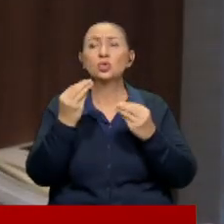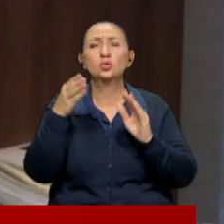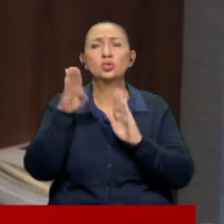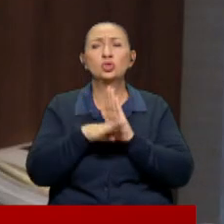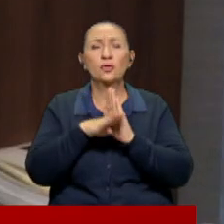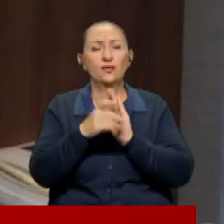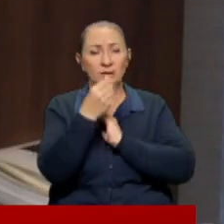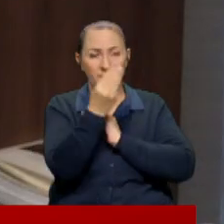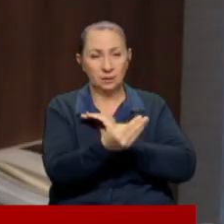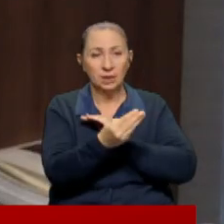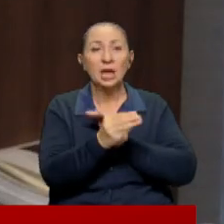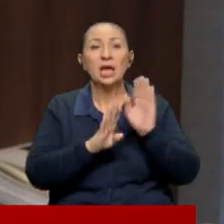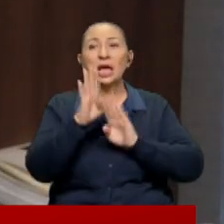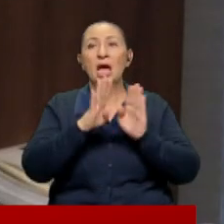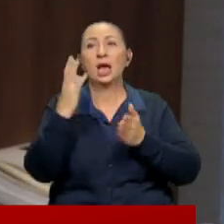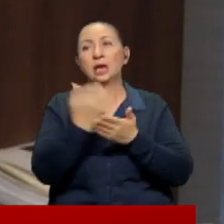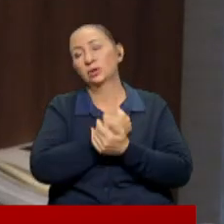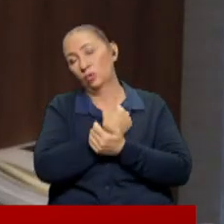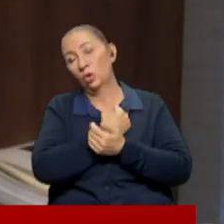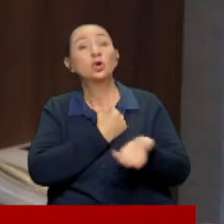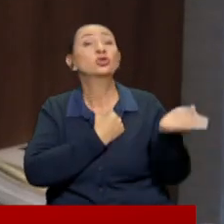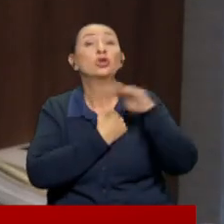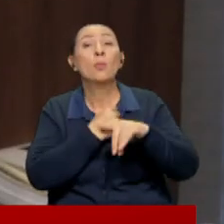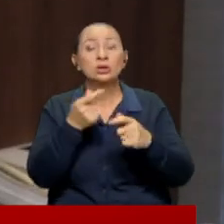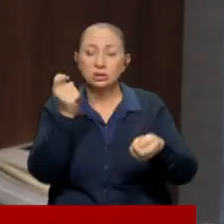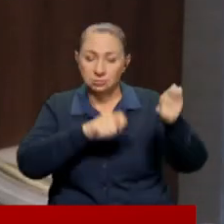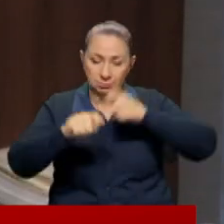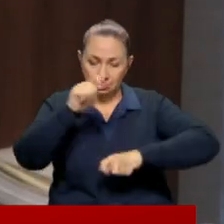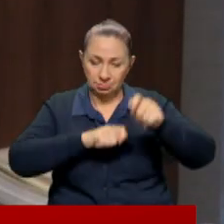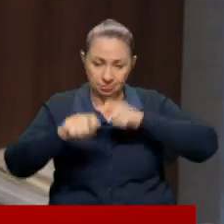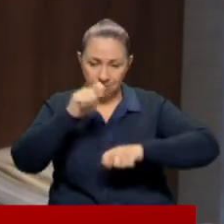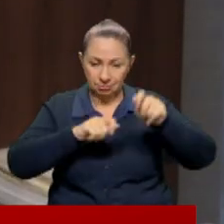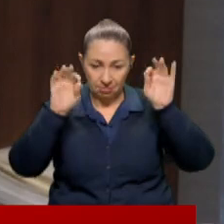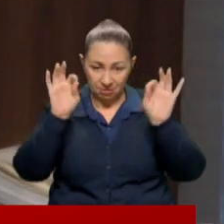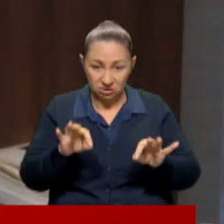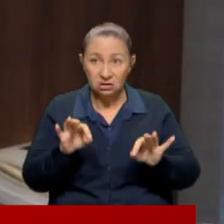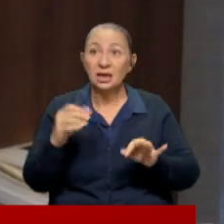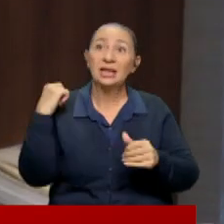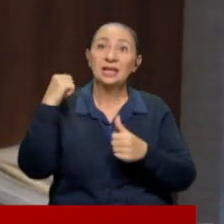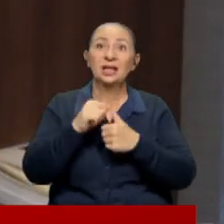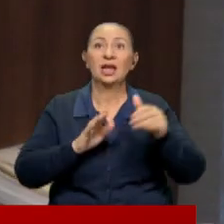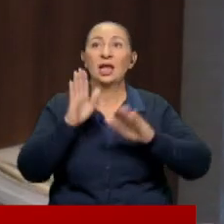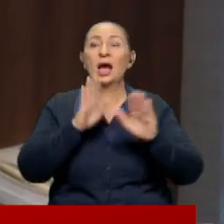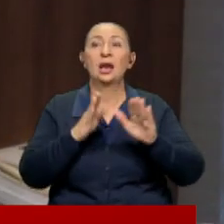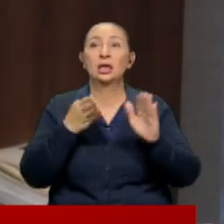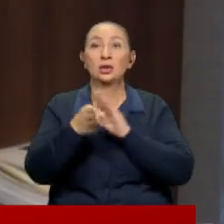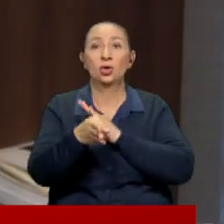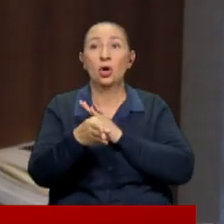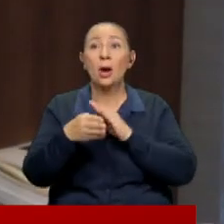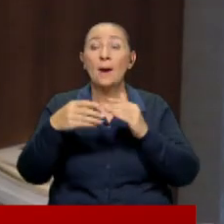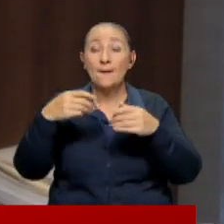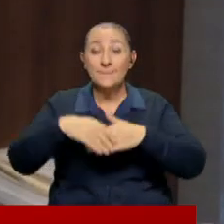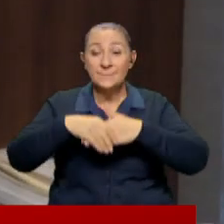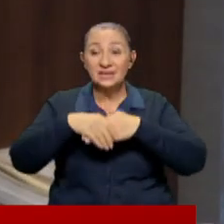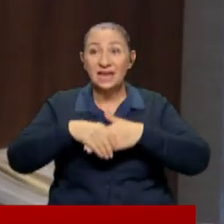düşük fiyat verip ihaleyi kazanıyor. Bu işleri yapmaya sıra gelince yeniden ihale ediliyor.